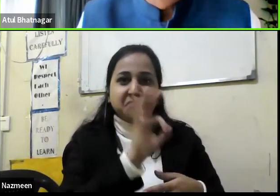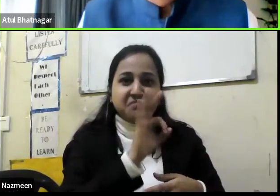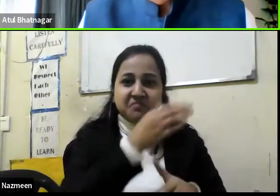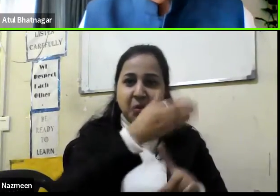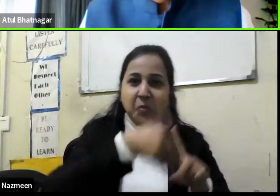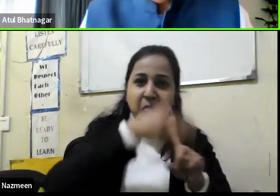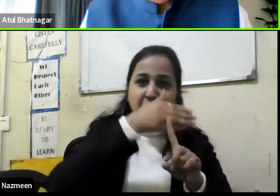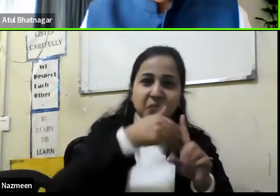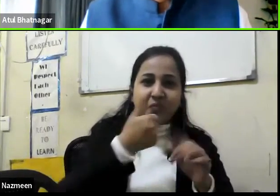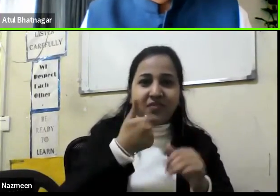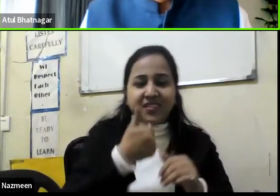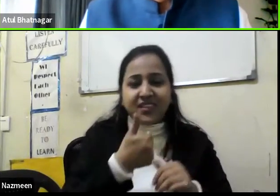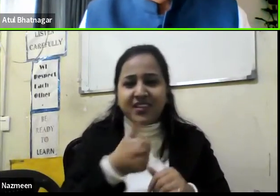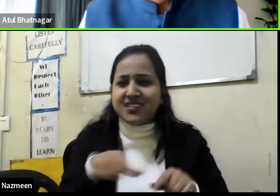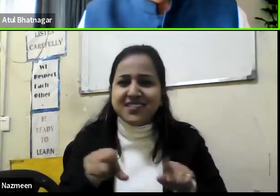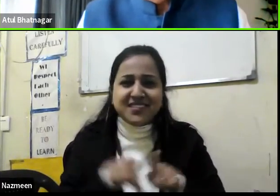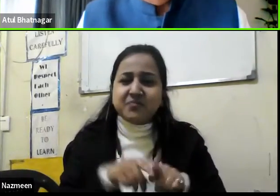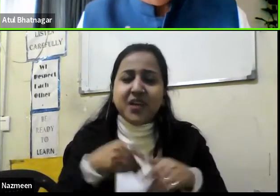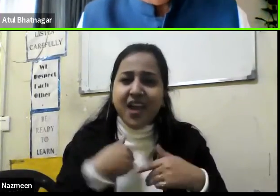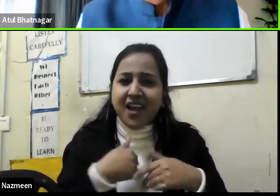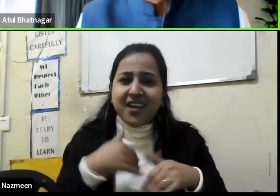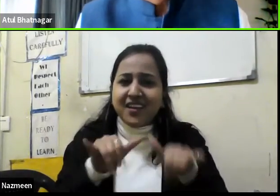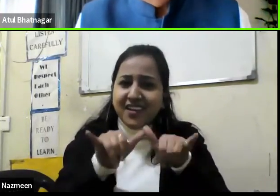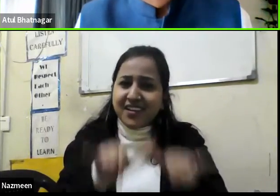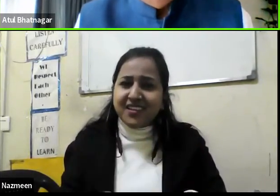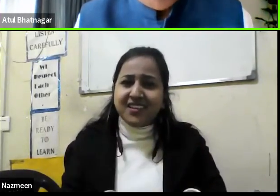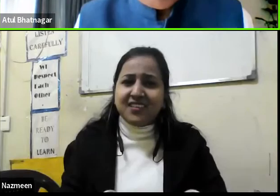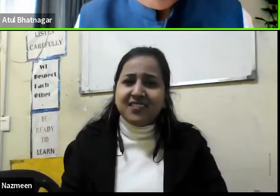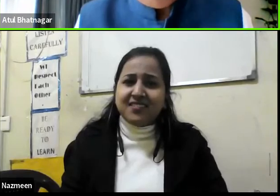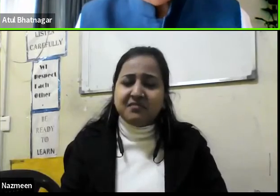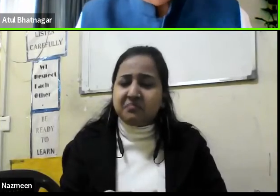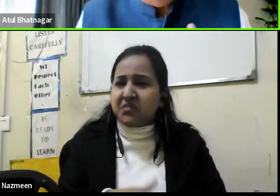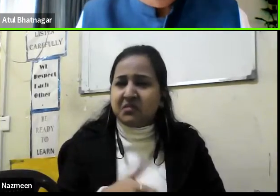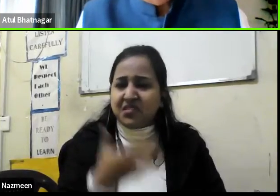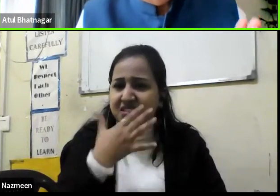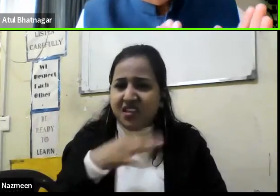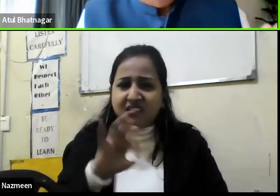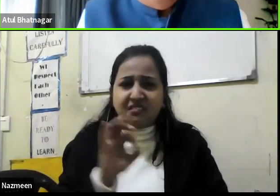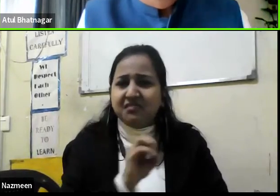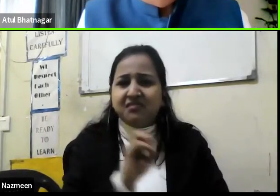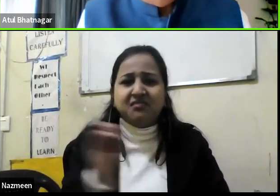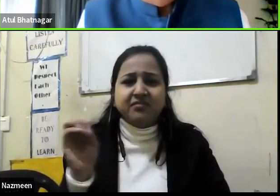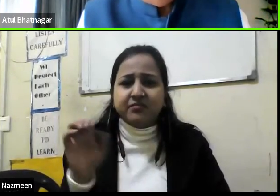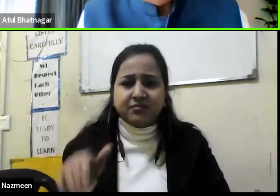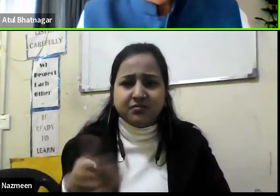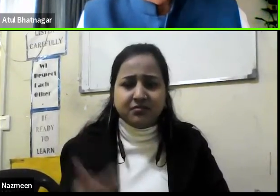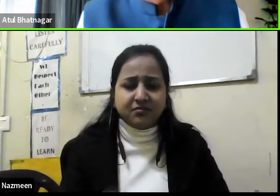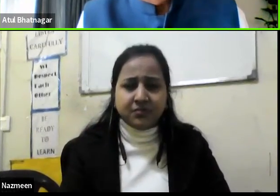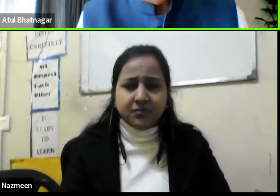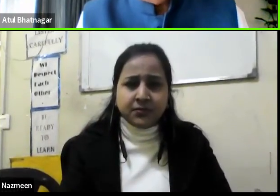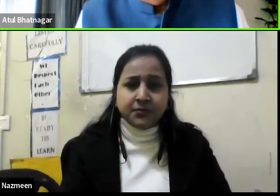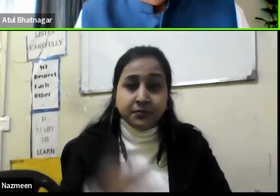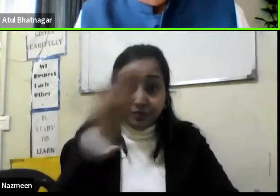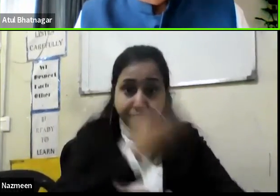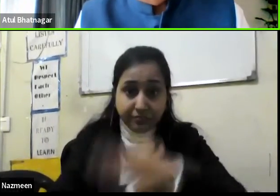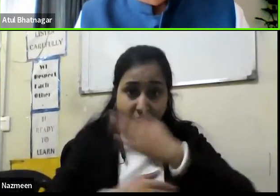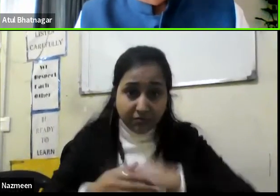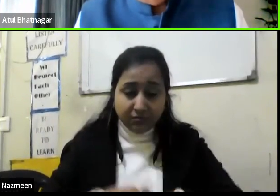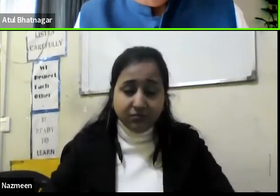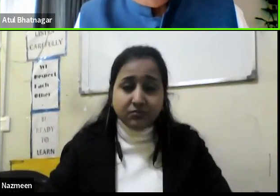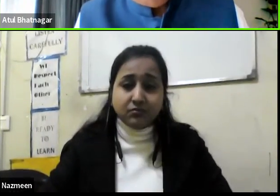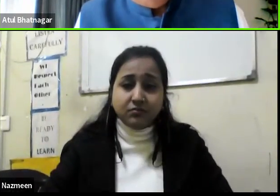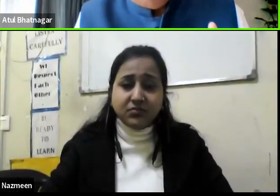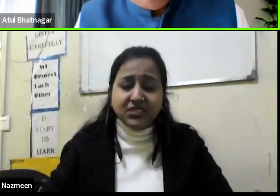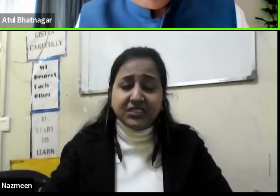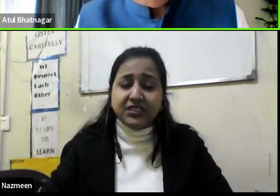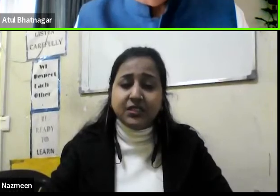देता. तो हमको इट्स वेरी इंपॉर्टेंट कि हमको टेक्नोलॉजी के थ्रू स्पेशली सो दैट अगर ये डिसेबिलिटीज जो कहीं अब जो